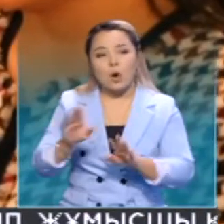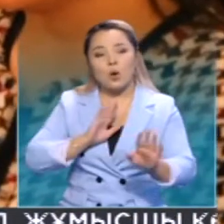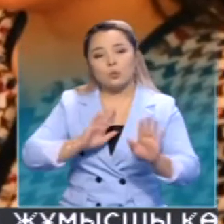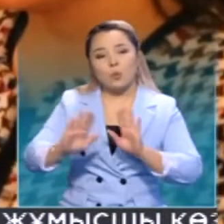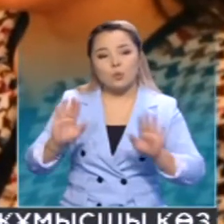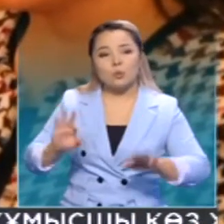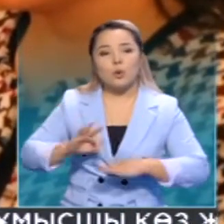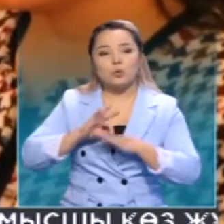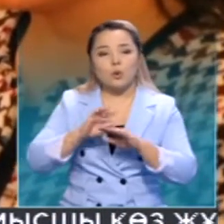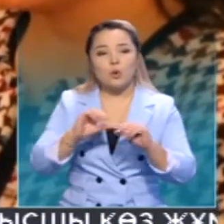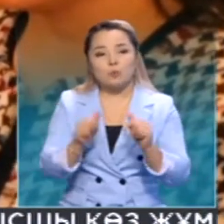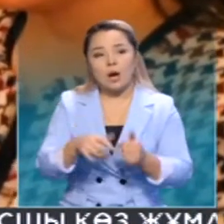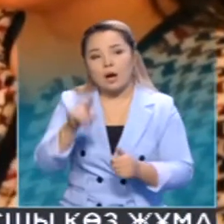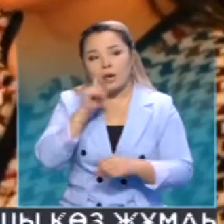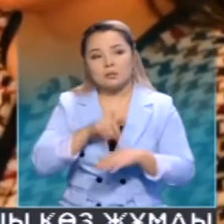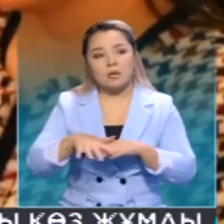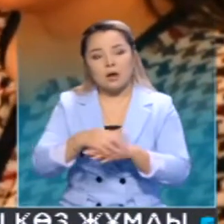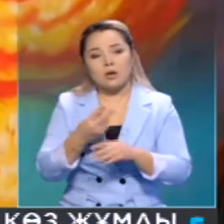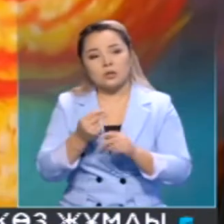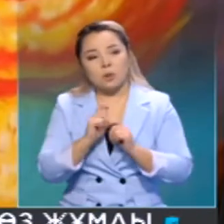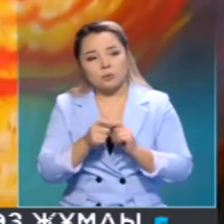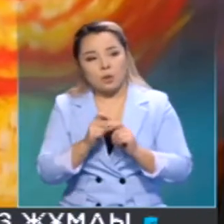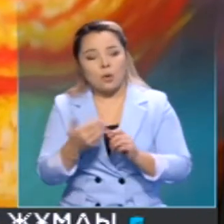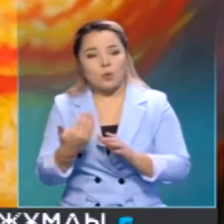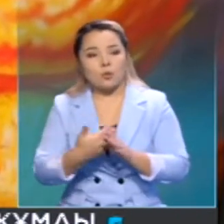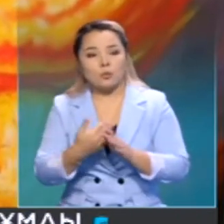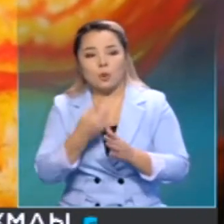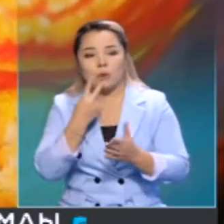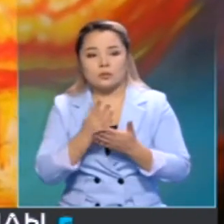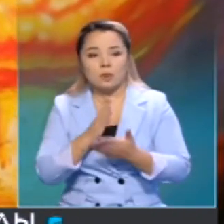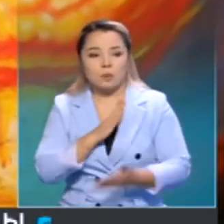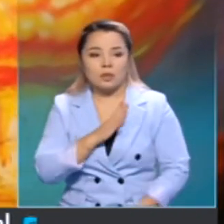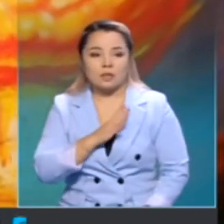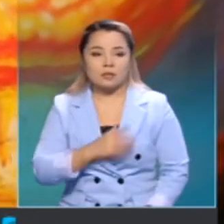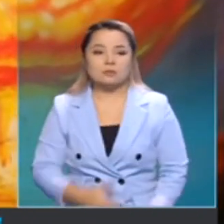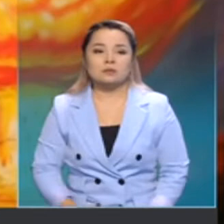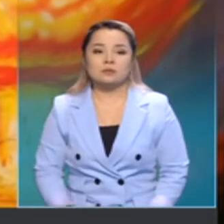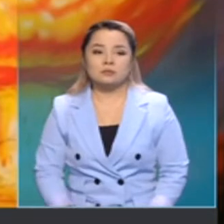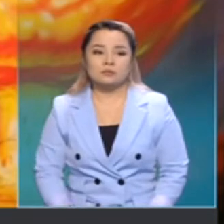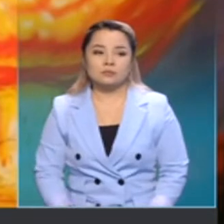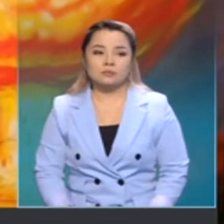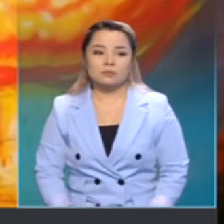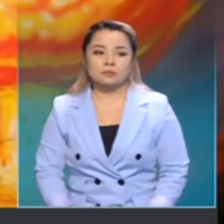ұйымдастыру үшін осы елдегі қазақстандықтар қаржылай қолдау көрсеткен.